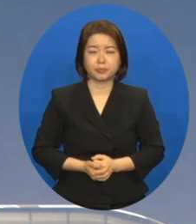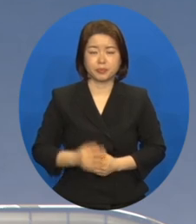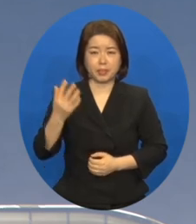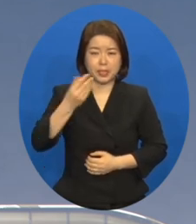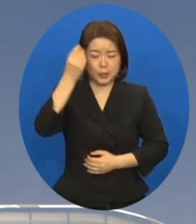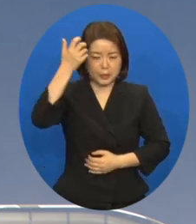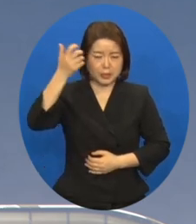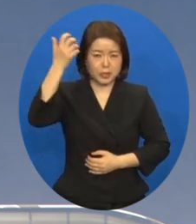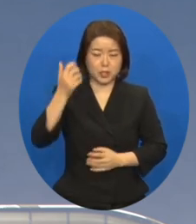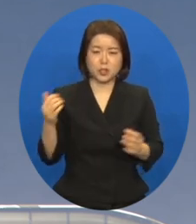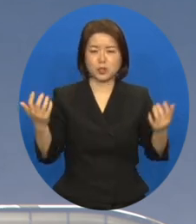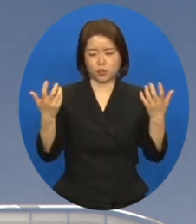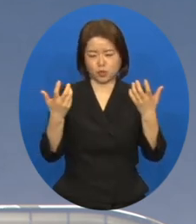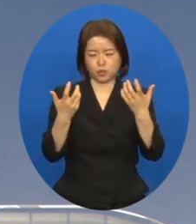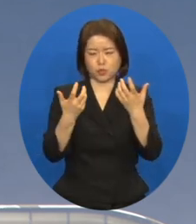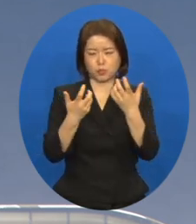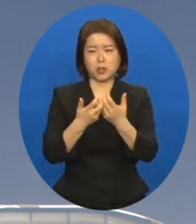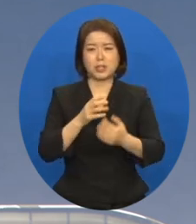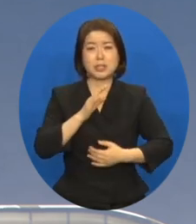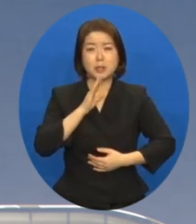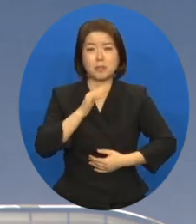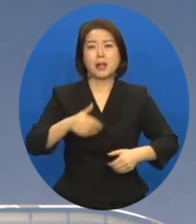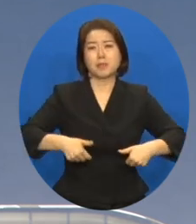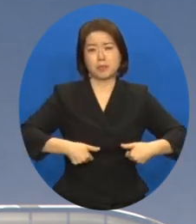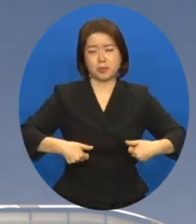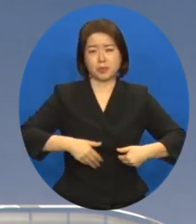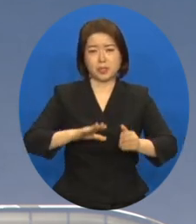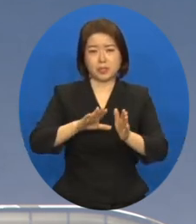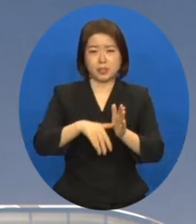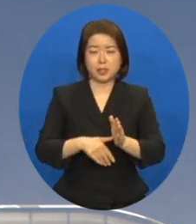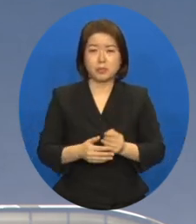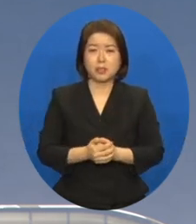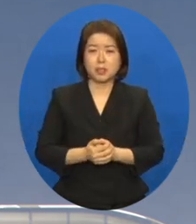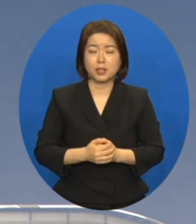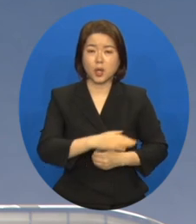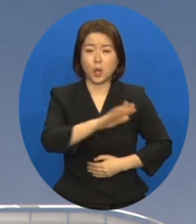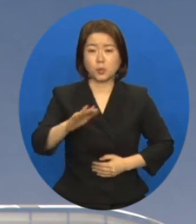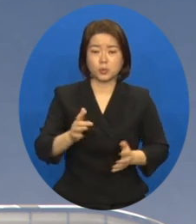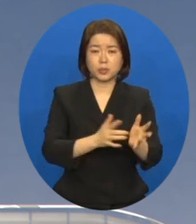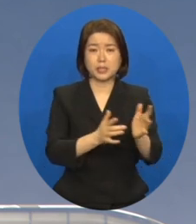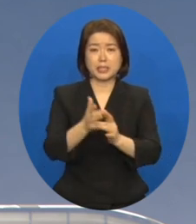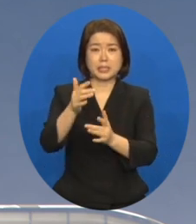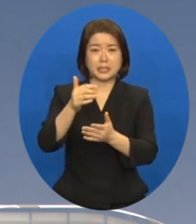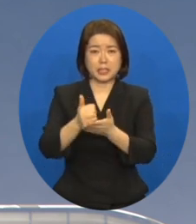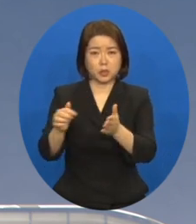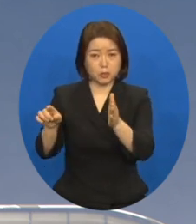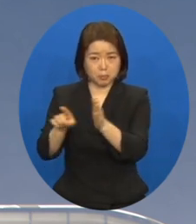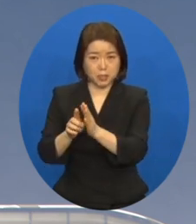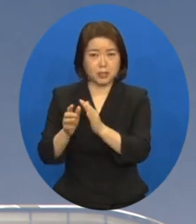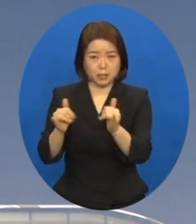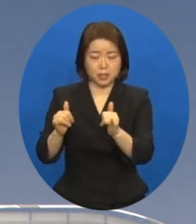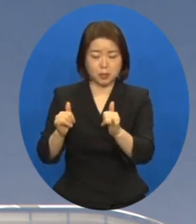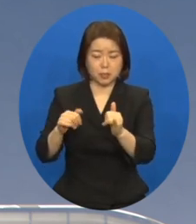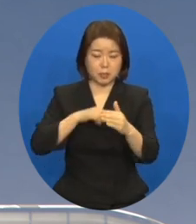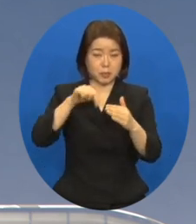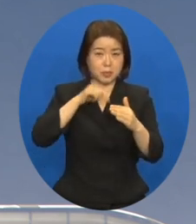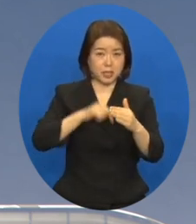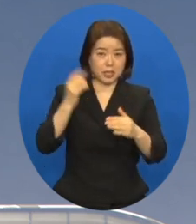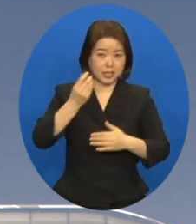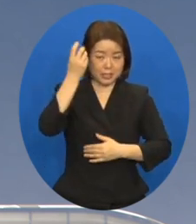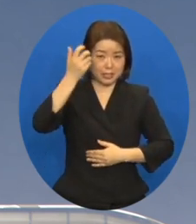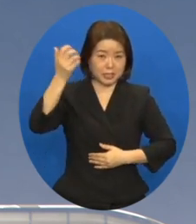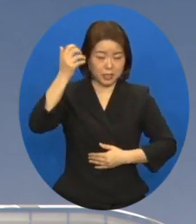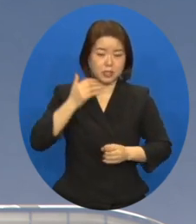성령의 충만함이 정말 필요한 때입니다. 우리 예수 믿는 사람은 우리 안에 성령께서 하나님이